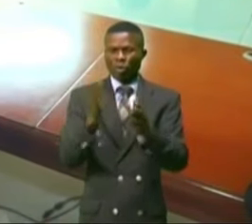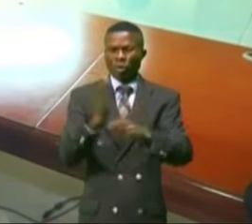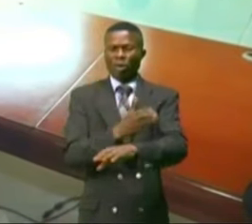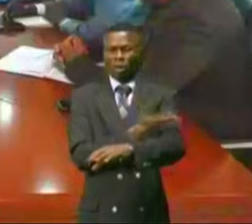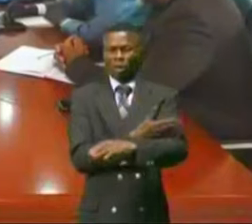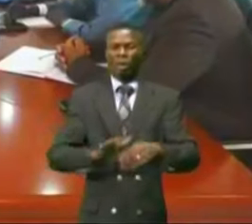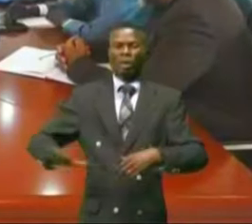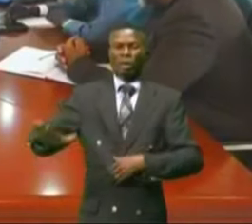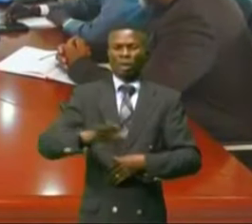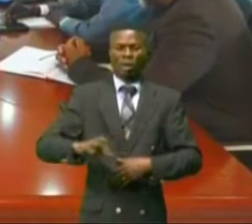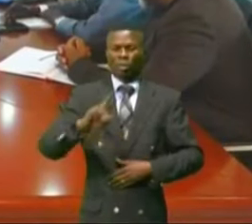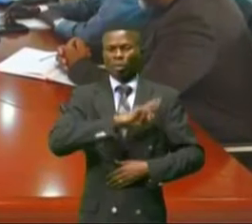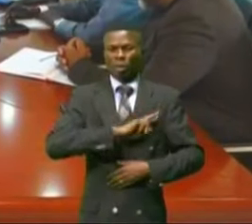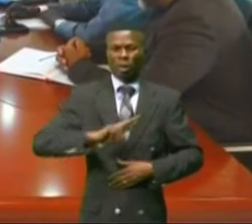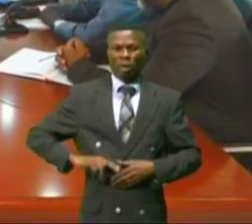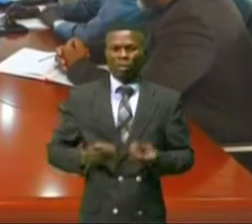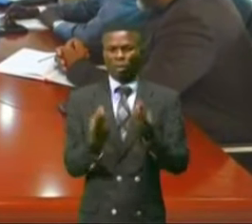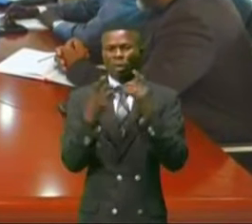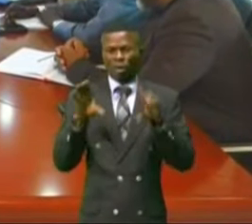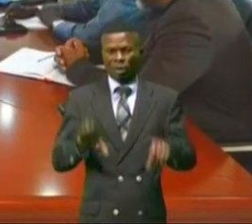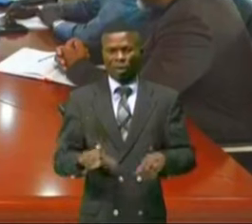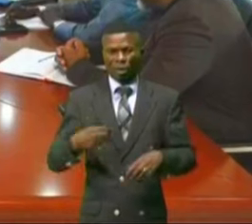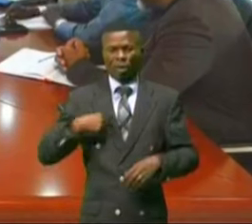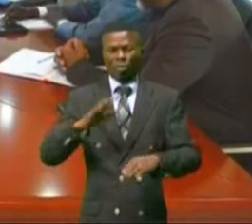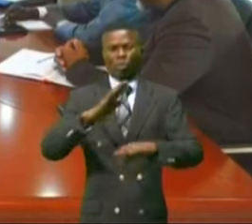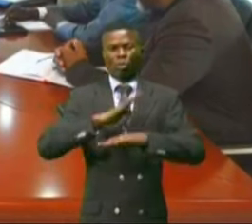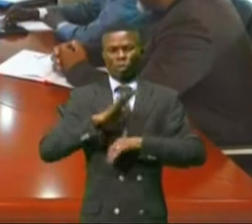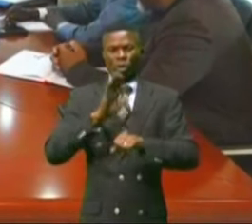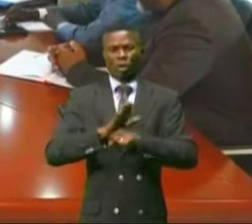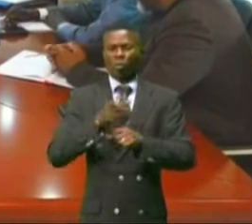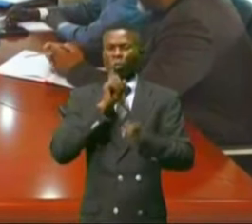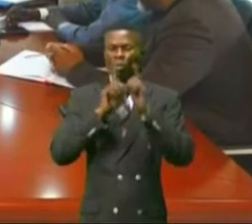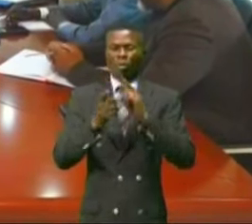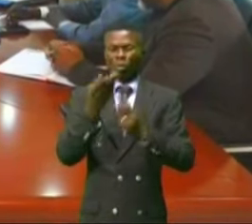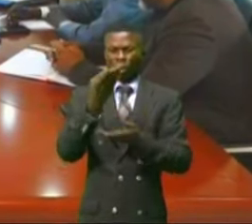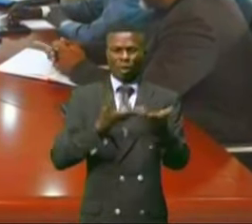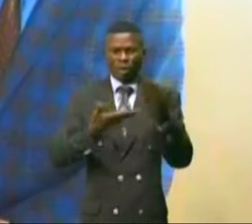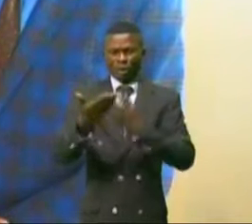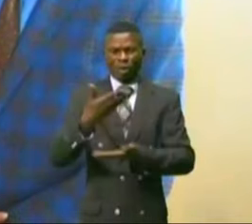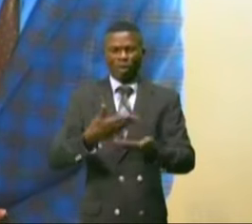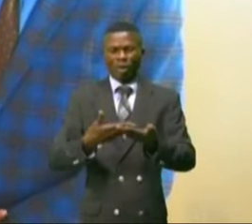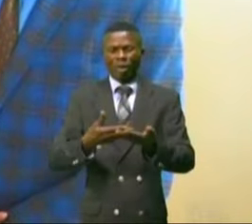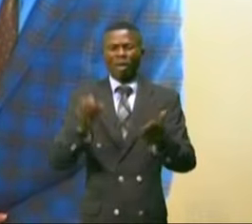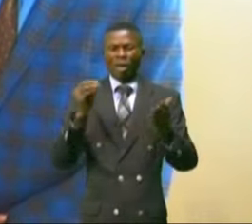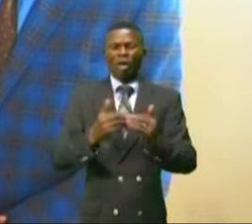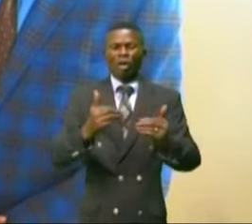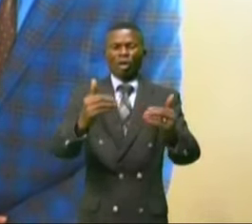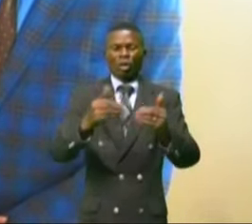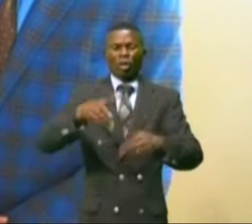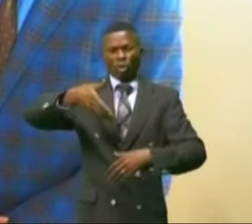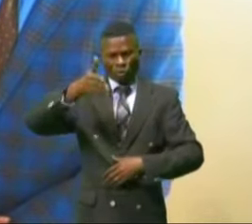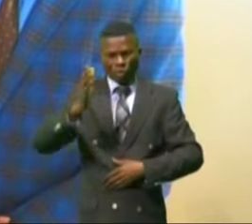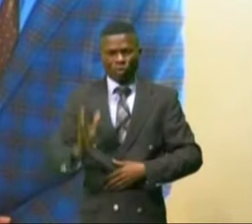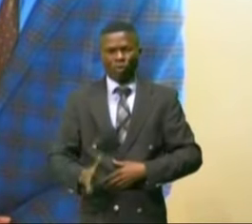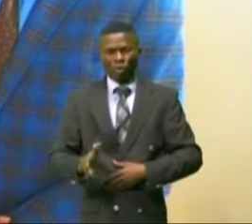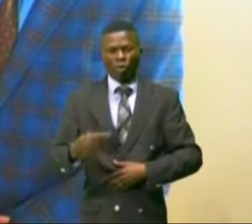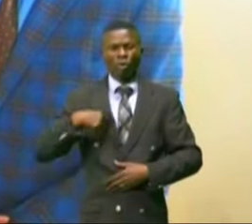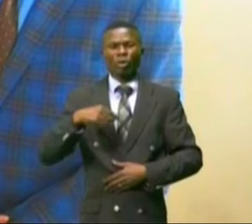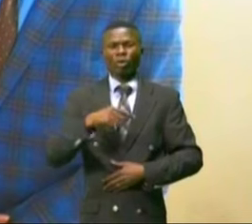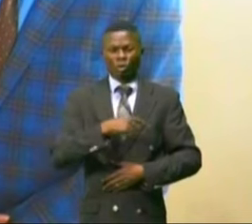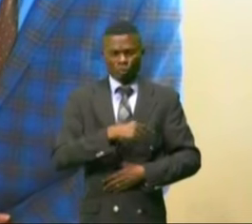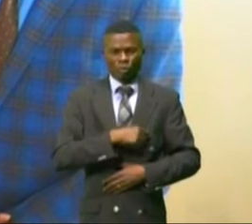de la République démocratique du Congo. Je suis très satisfaite des échanges et la suite encore avec les experts. Nous